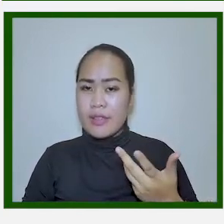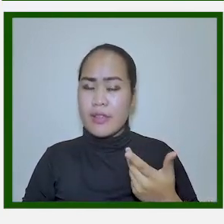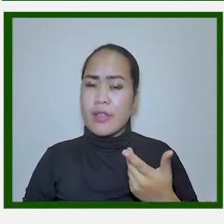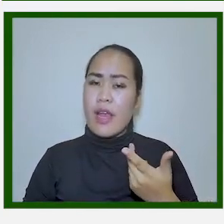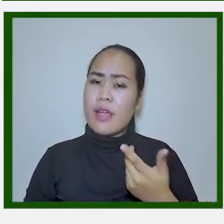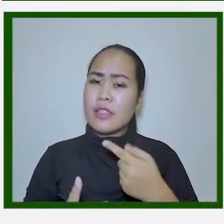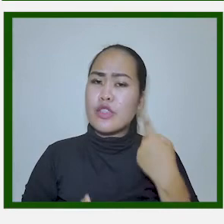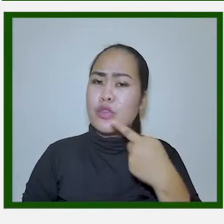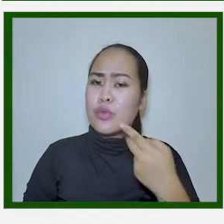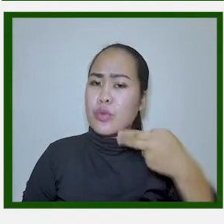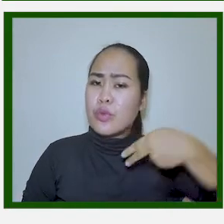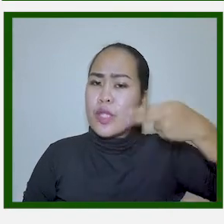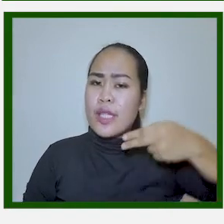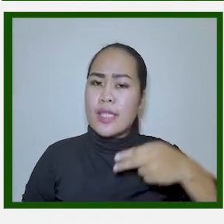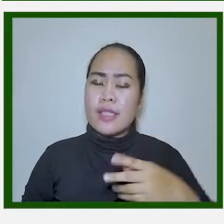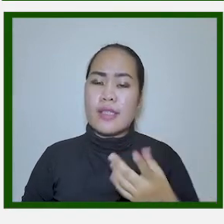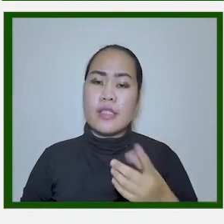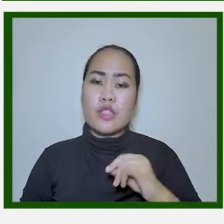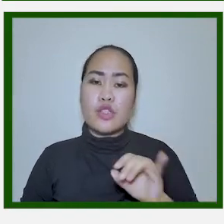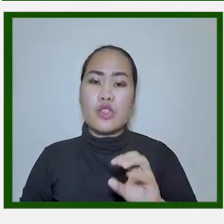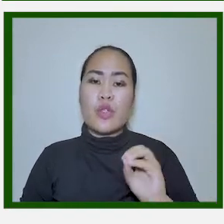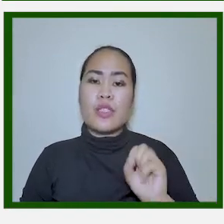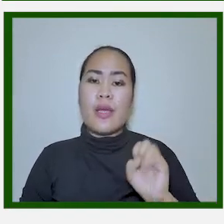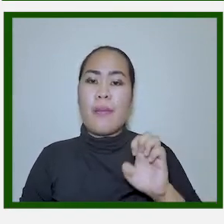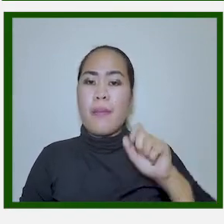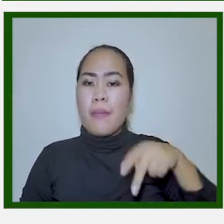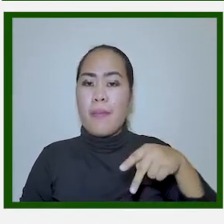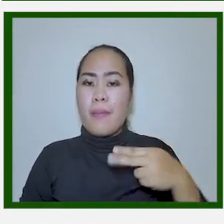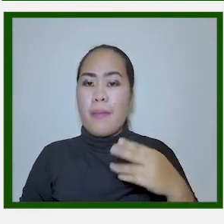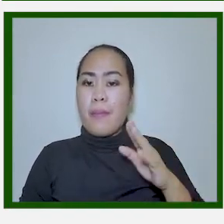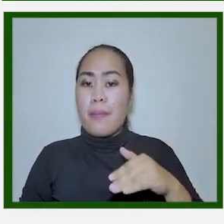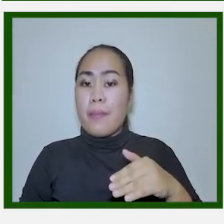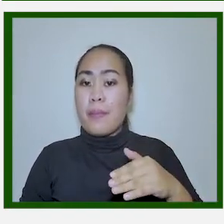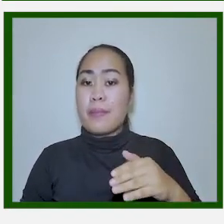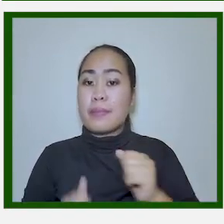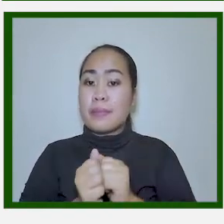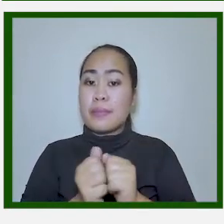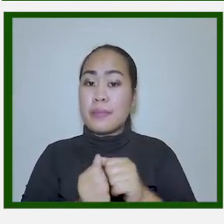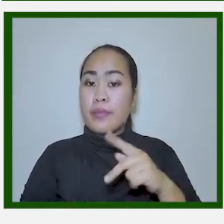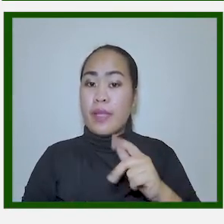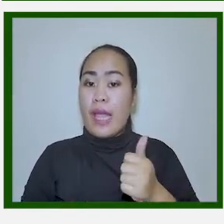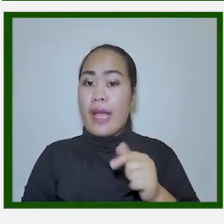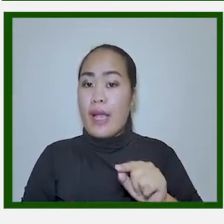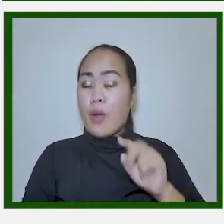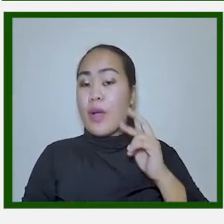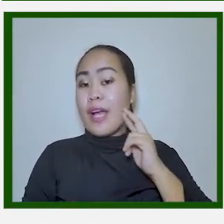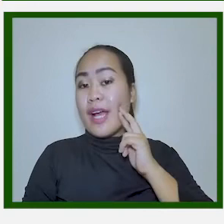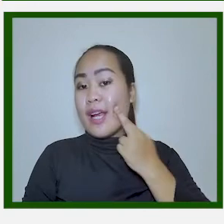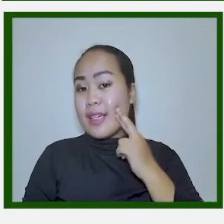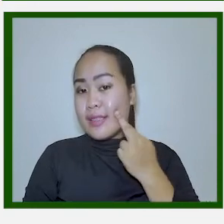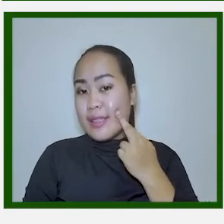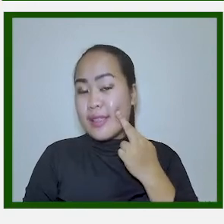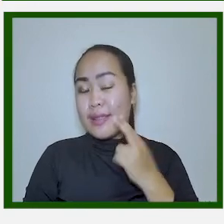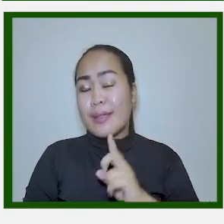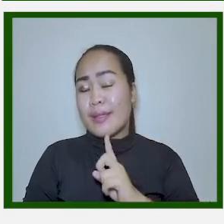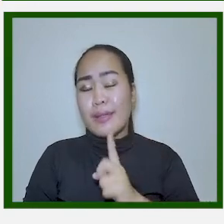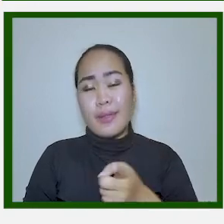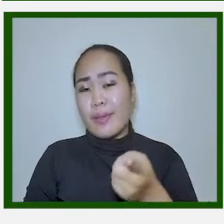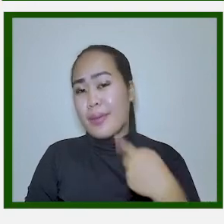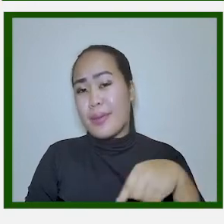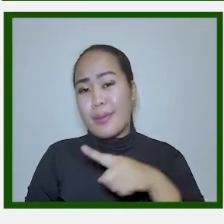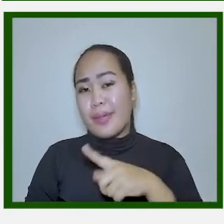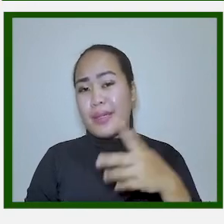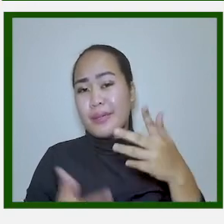on Health ni Nakagawad Rachel Rustia. At yun, kahit pa paano, no, sabi nga natin, nasanay na rin tayo sa mga